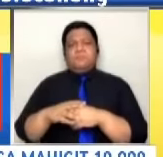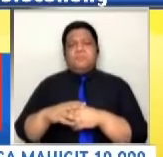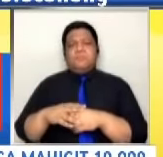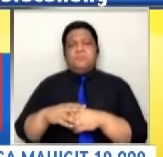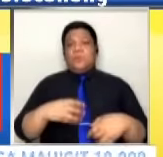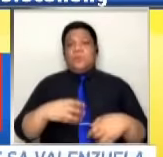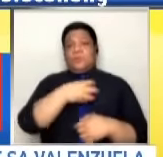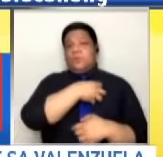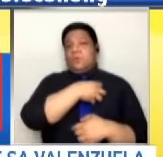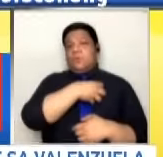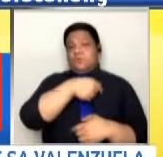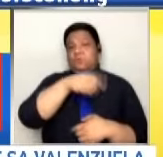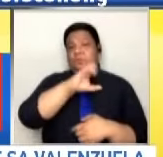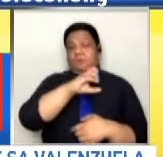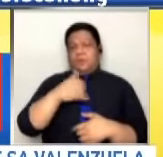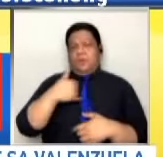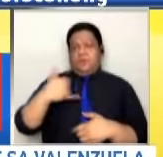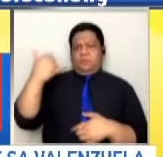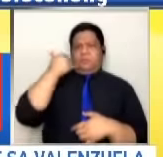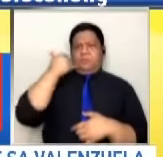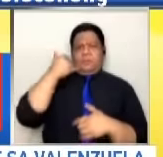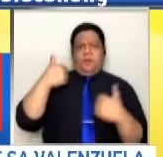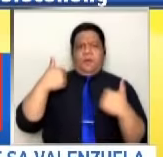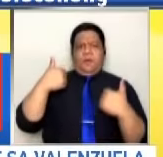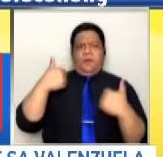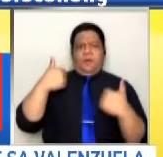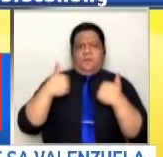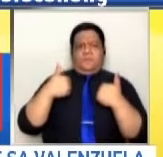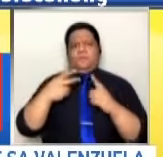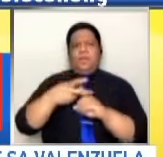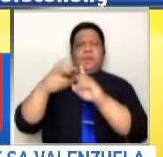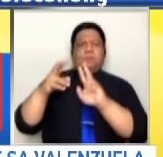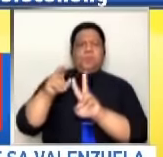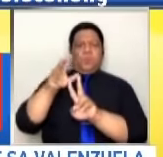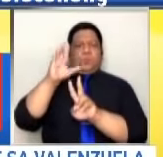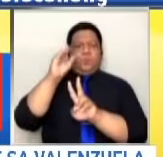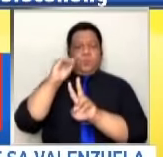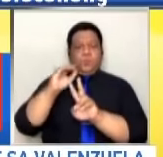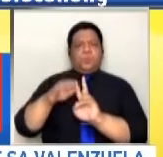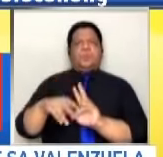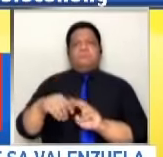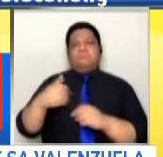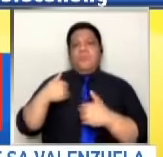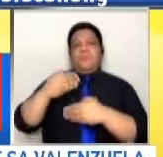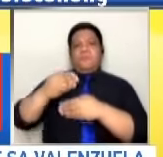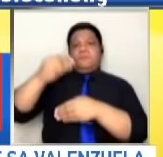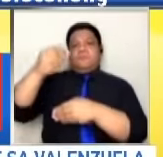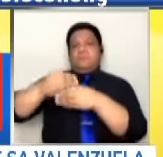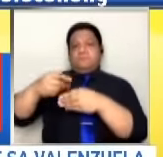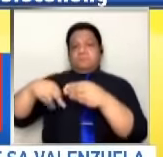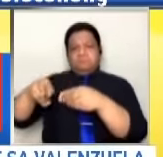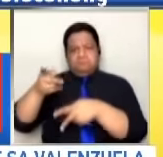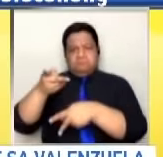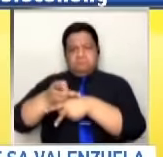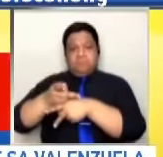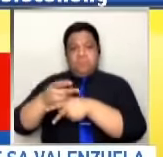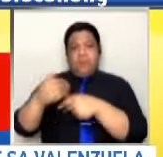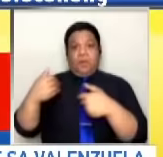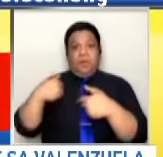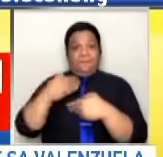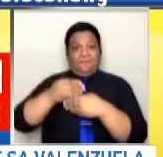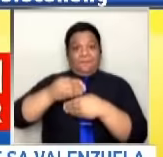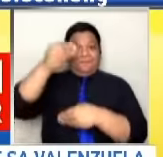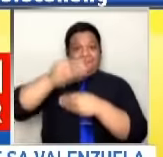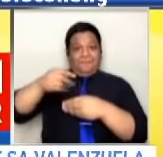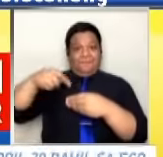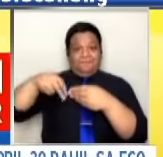Hills Drive. Kaya nagbantay sila sa nakalatag na checkpoint sa lugar. Nung dumaan sila, imbes na